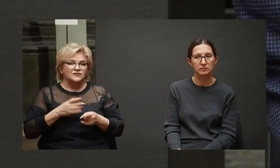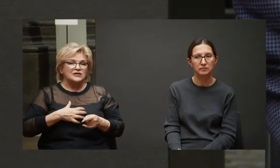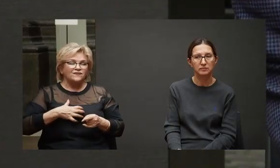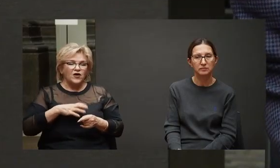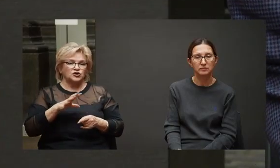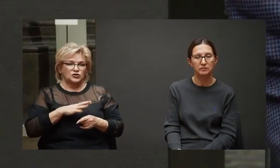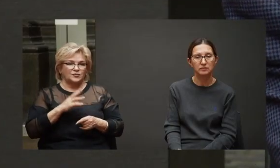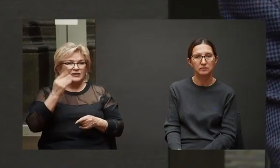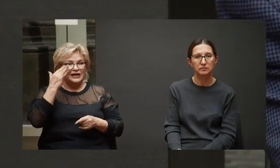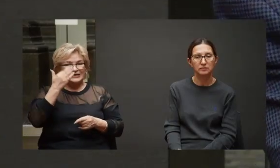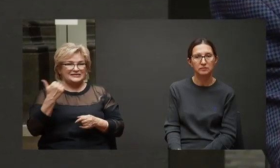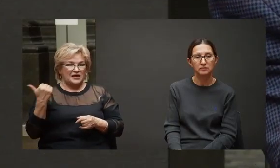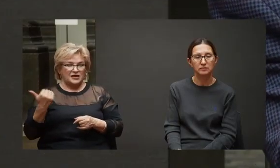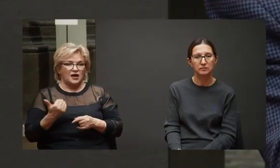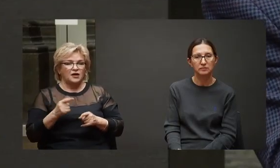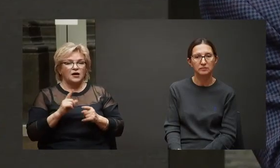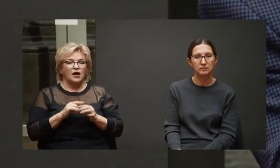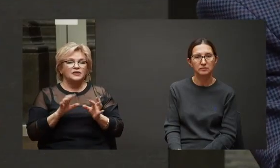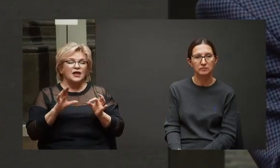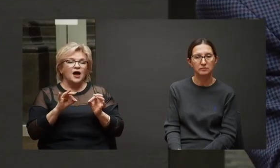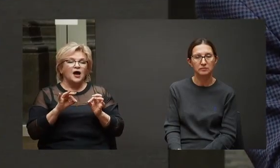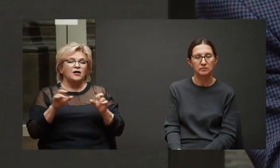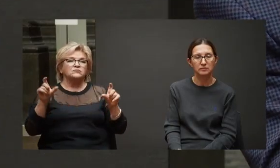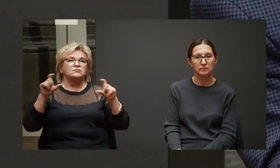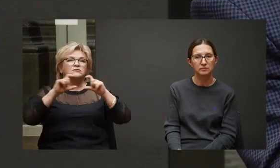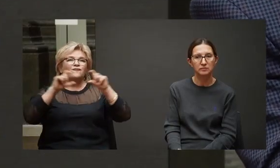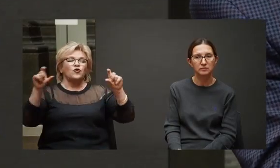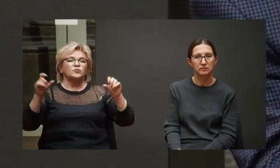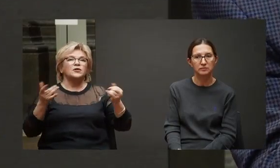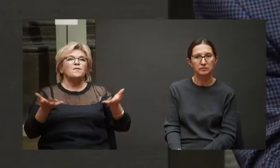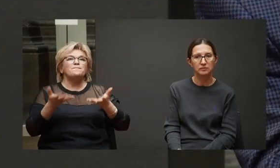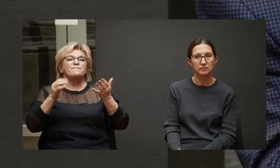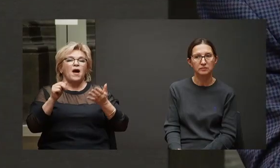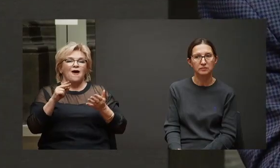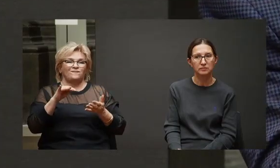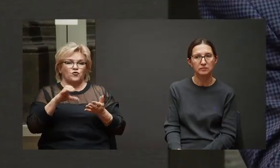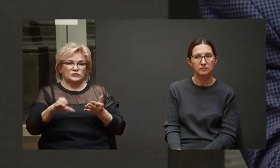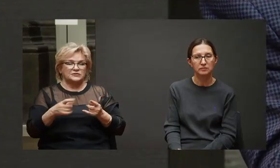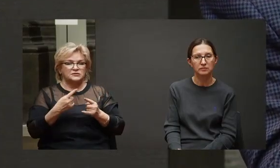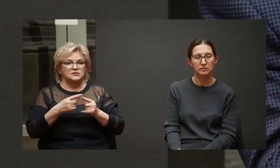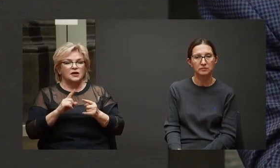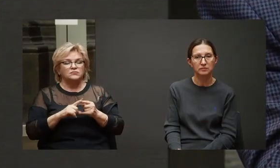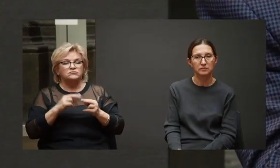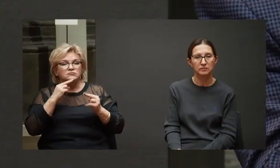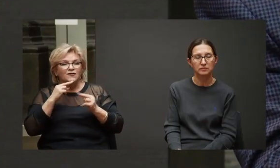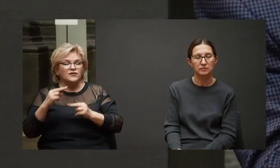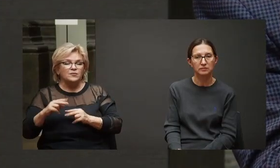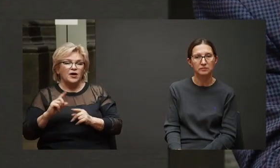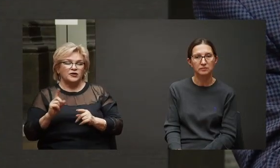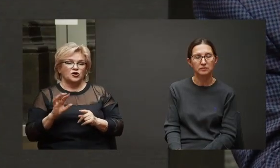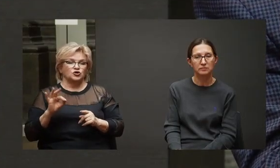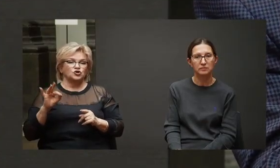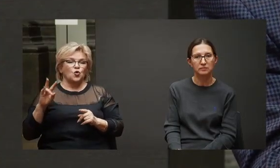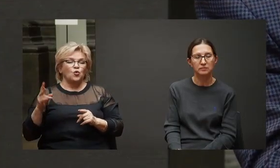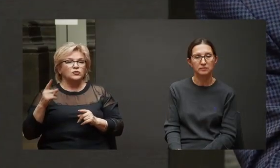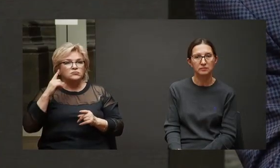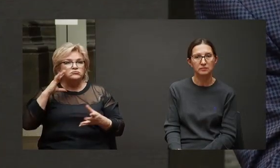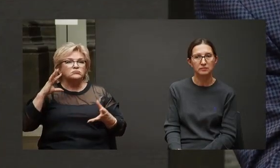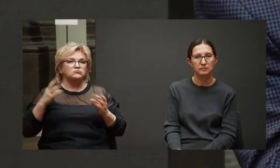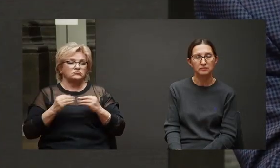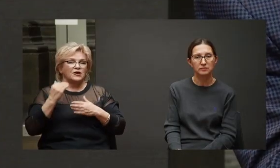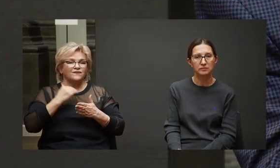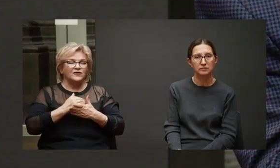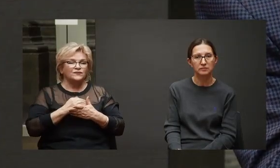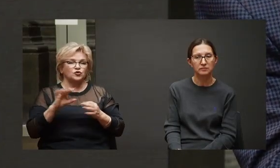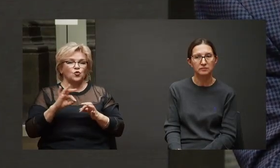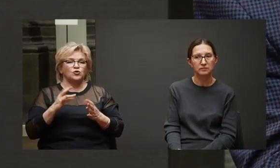еще одна его идея, так называемой формулы пафоса, где он обращает внимание, что Ну, он приходит к выводу об